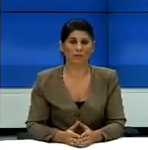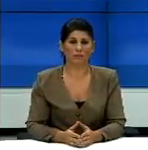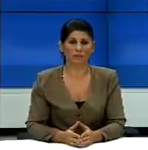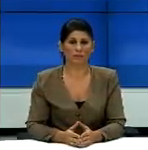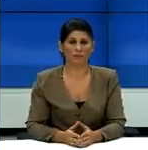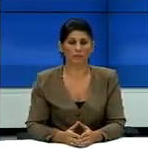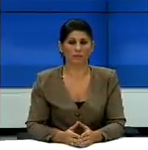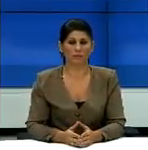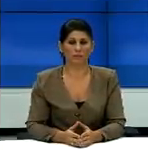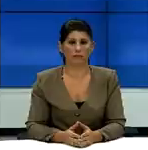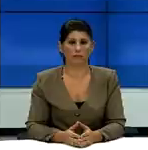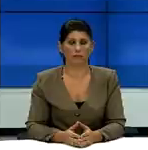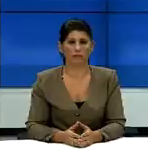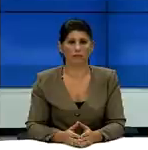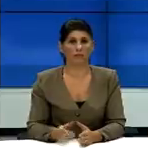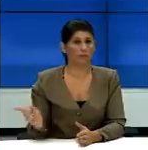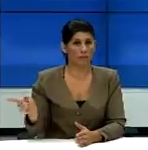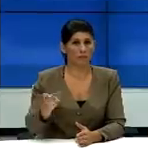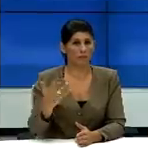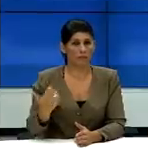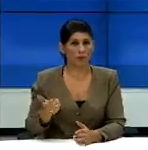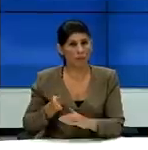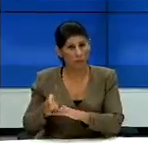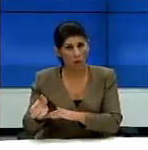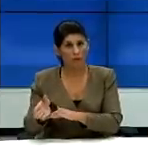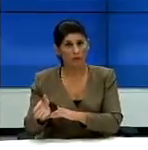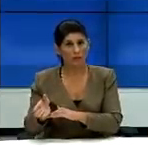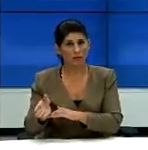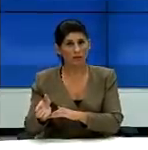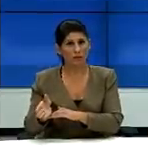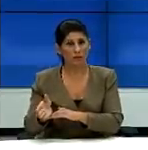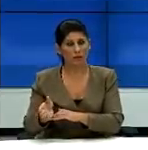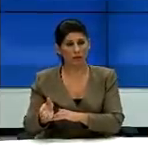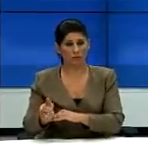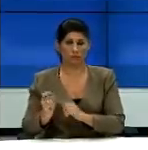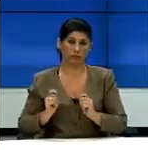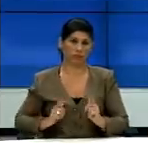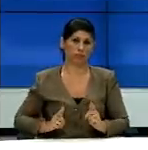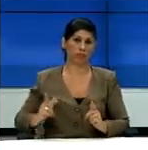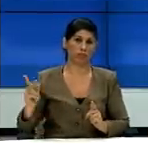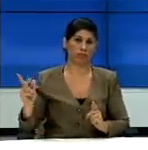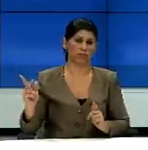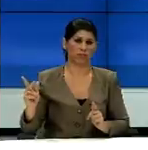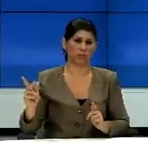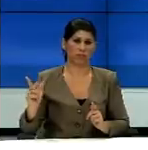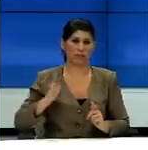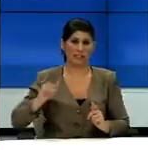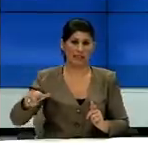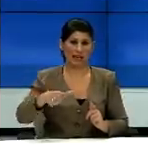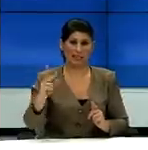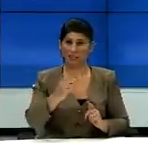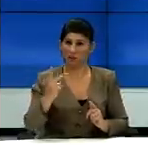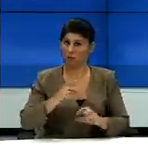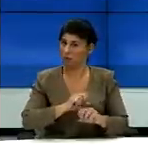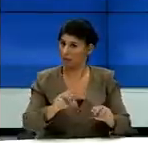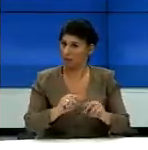Και μάλιστα σε αυτά που έχουν προσβάσεις και σε επιφανή στελέχη της κοινότητας που μας ενημερώνουν κιόλας.